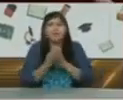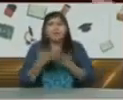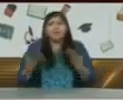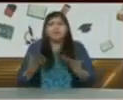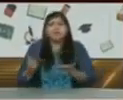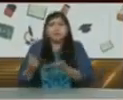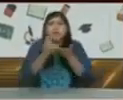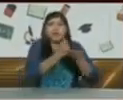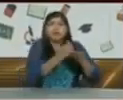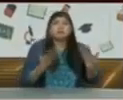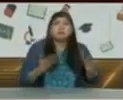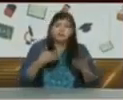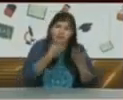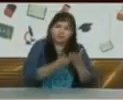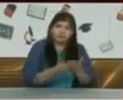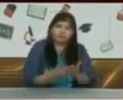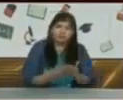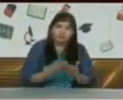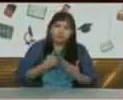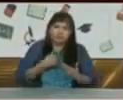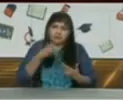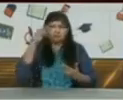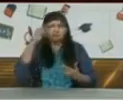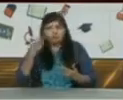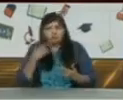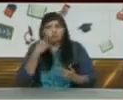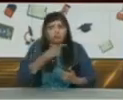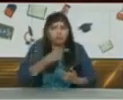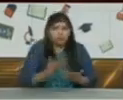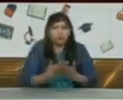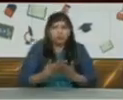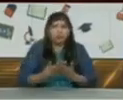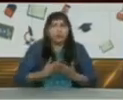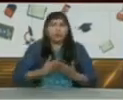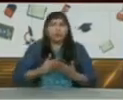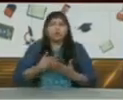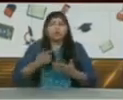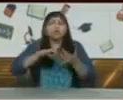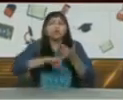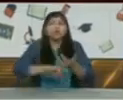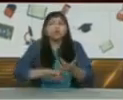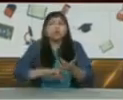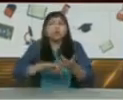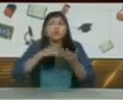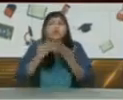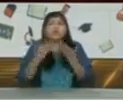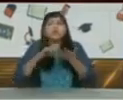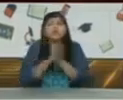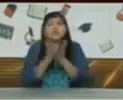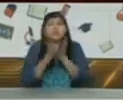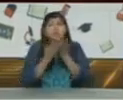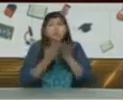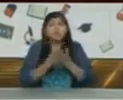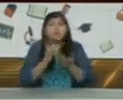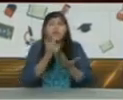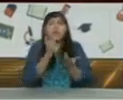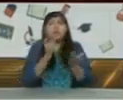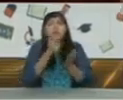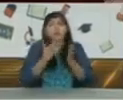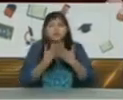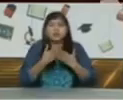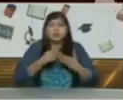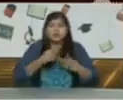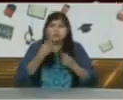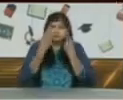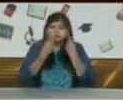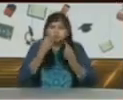कितना रोल होता है। मैं चाहूंगा कि सोशल साइंस के लोग, हमारी यूनिवर्सिटीज इस पर